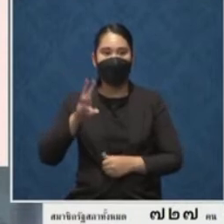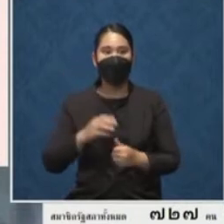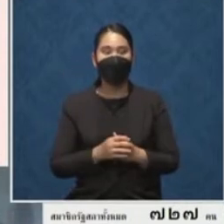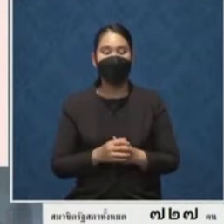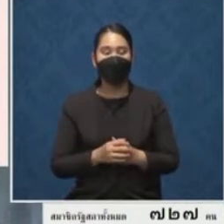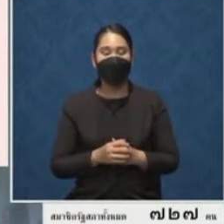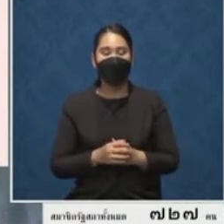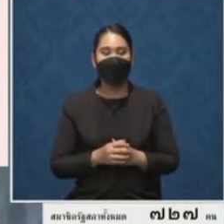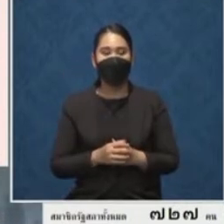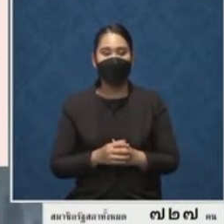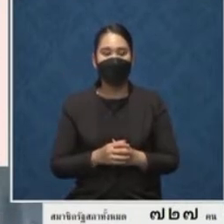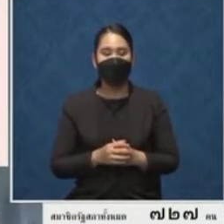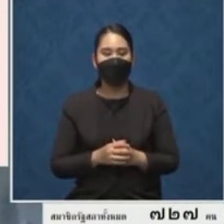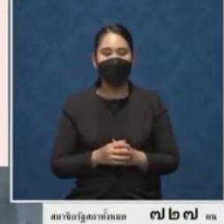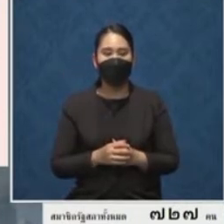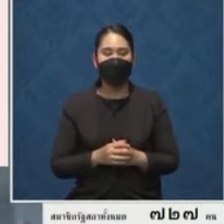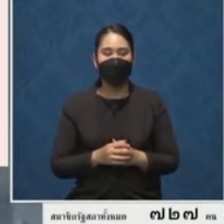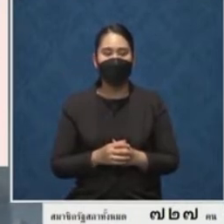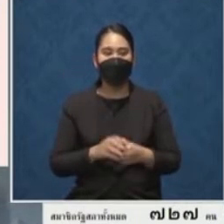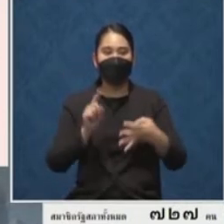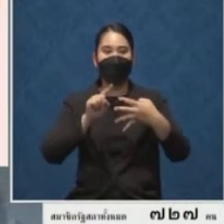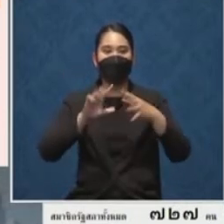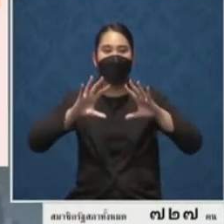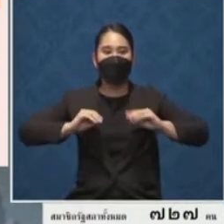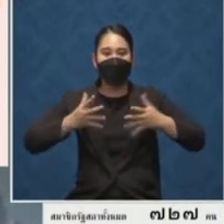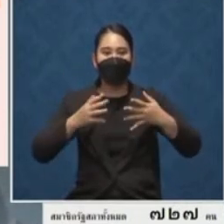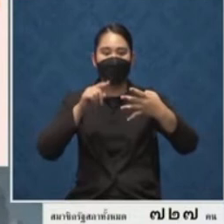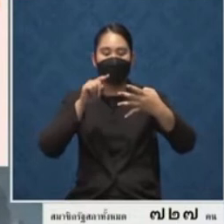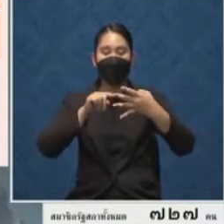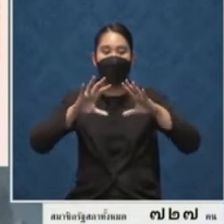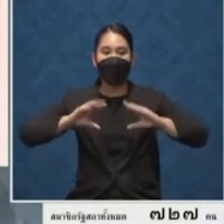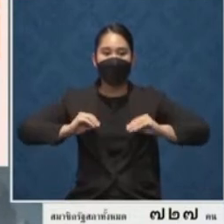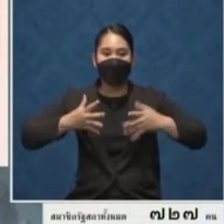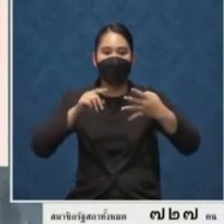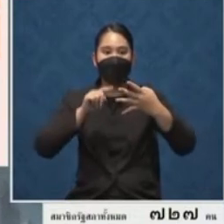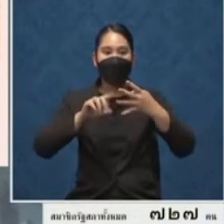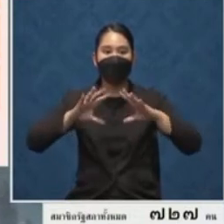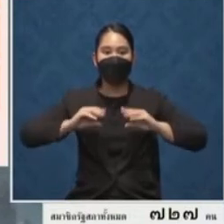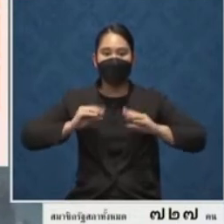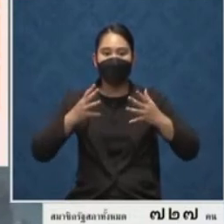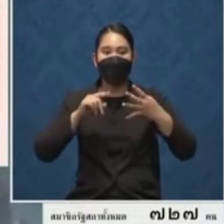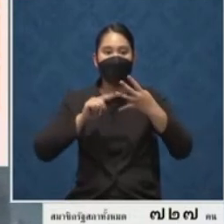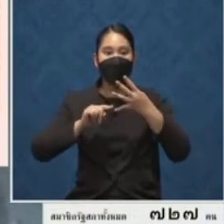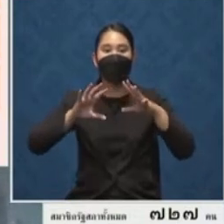ยนัน หนึ่งไม่รับหลักการสองไม่รับหลักการสามไม่รับหลักการสี่ไม่รับหลักการ